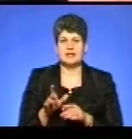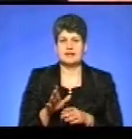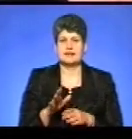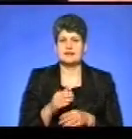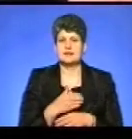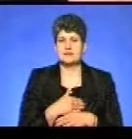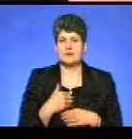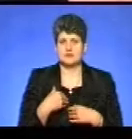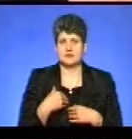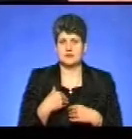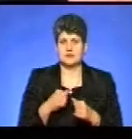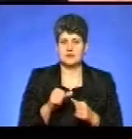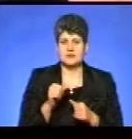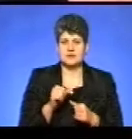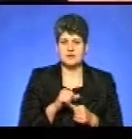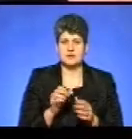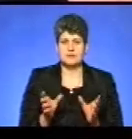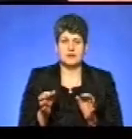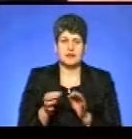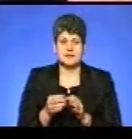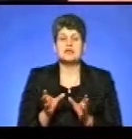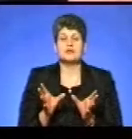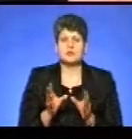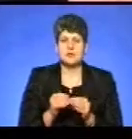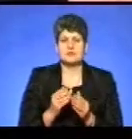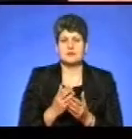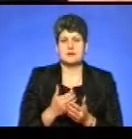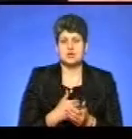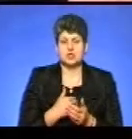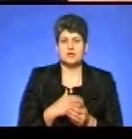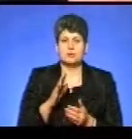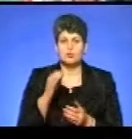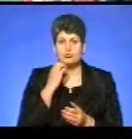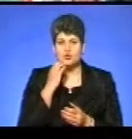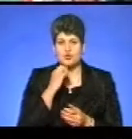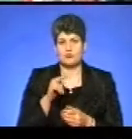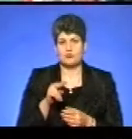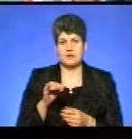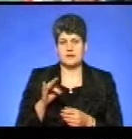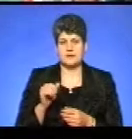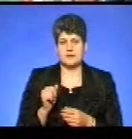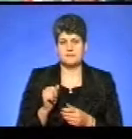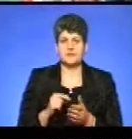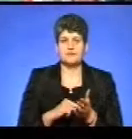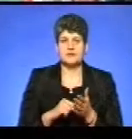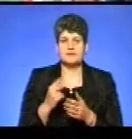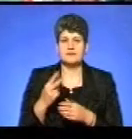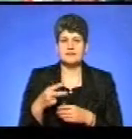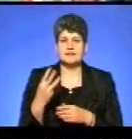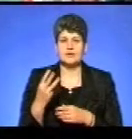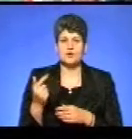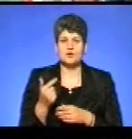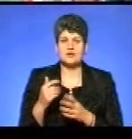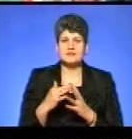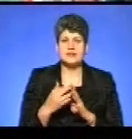всієї громади і дотримуються свого бажання бути в Московському патріархаті. Зазначу, 23 грудня в селі